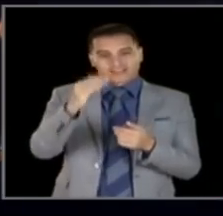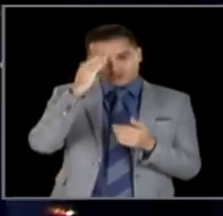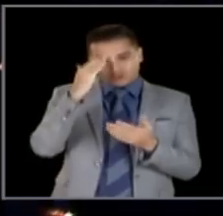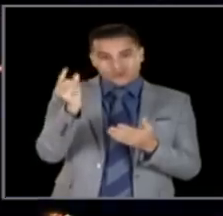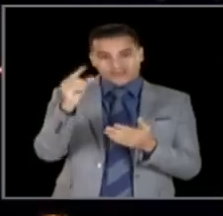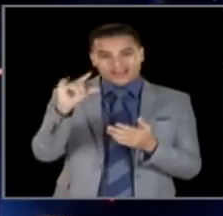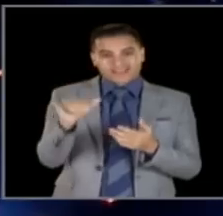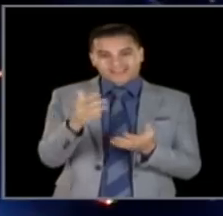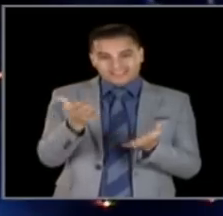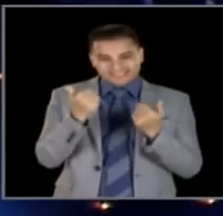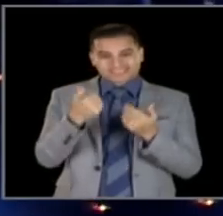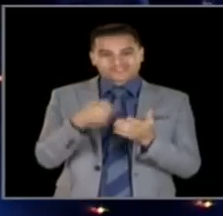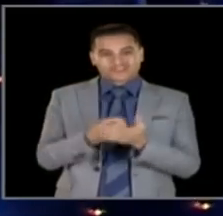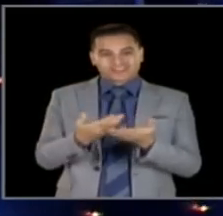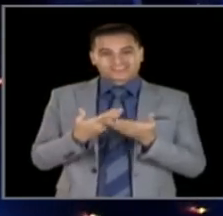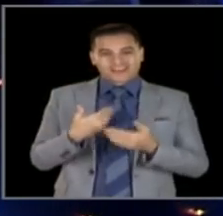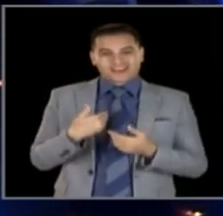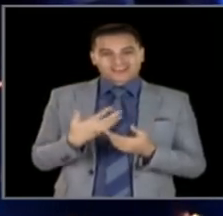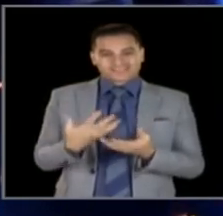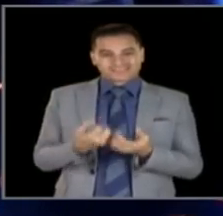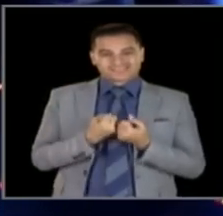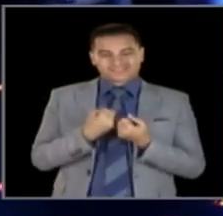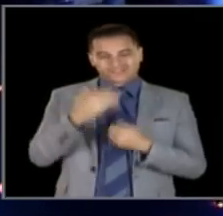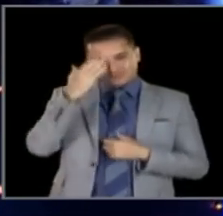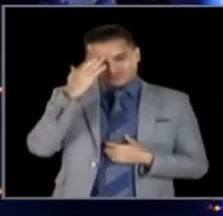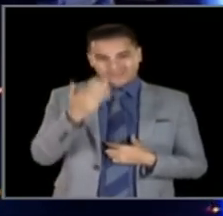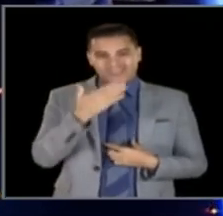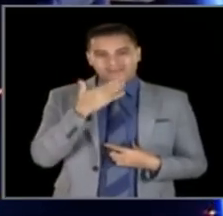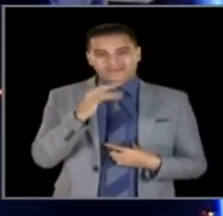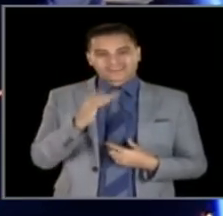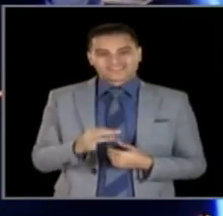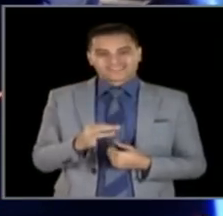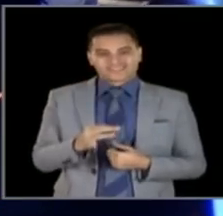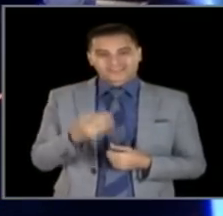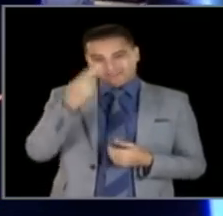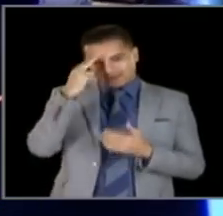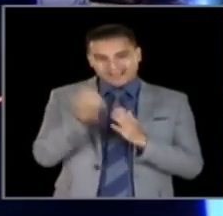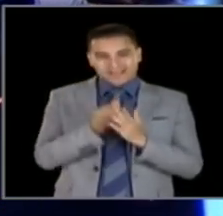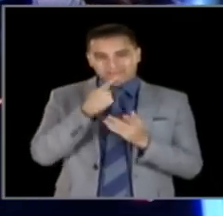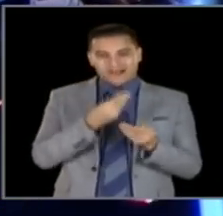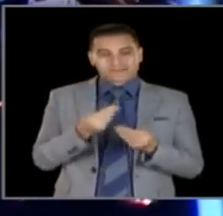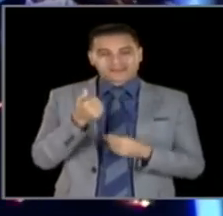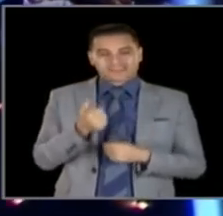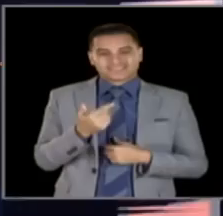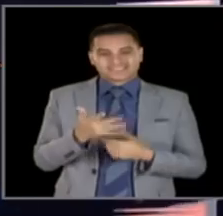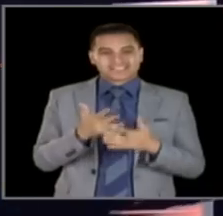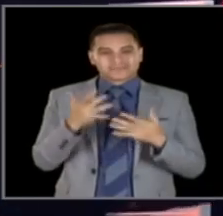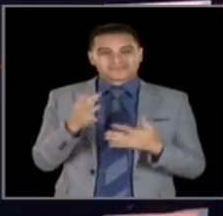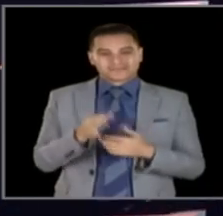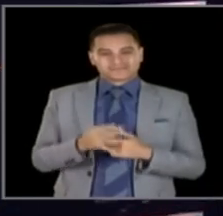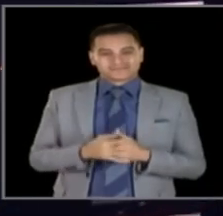أشكرك يا ندى. ممكن بقى تيجي هنا عشان أستلم منك الشهادة؟ جميلة جدا. مين بقى كاتب الكلمات الحلوة الكبيرة